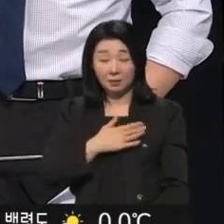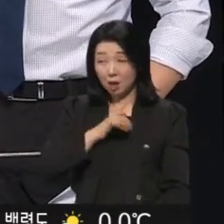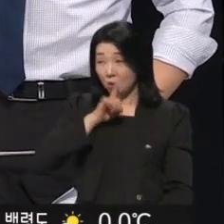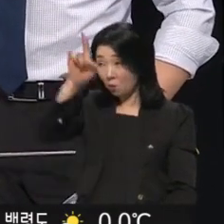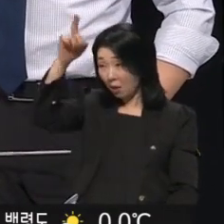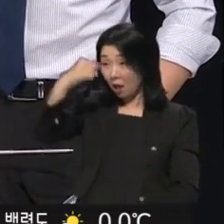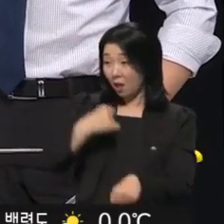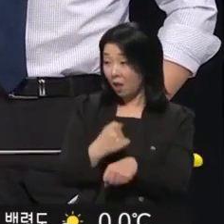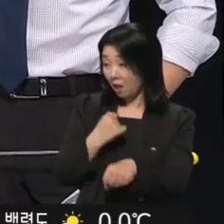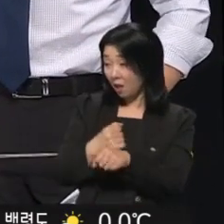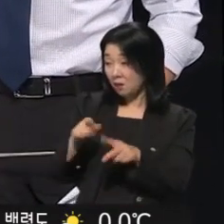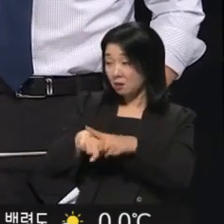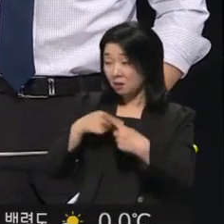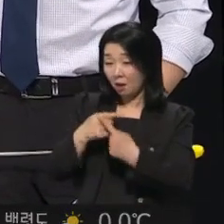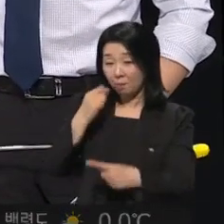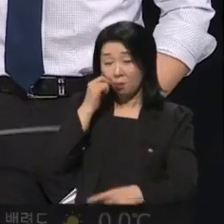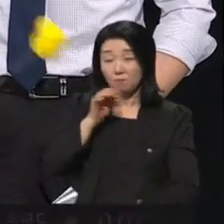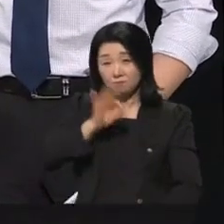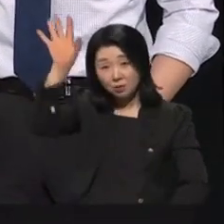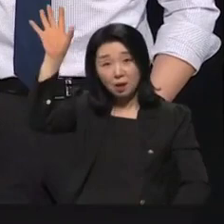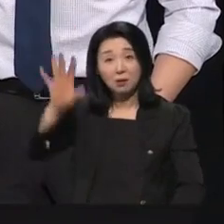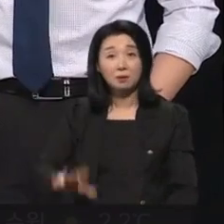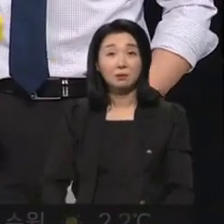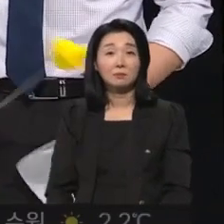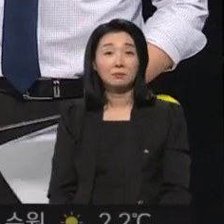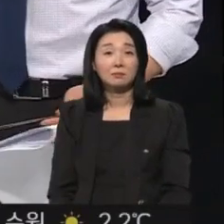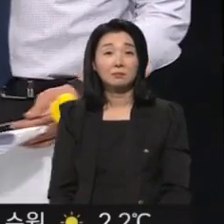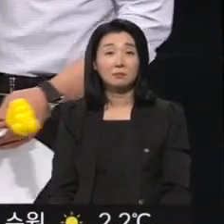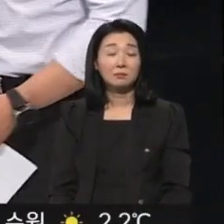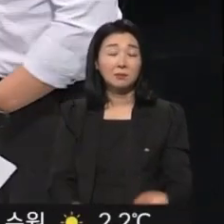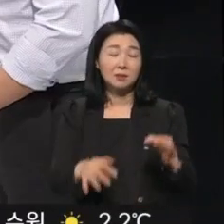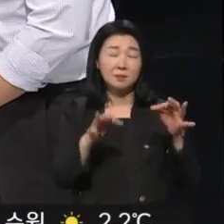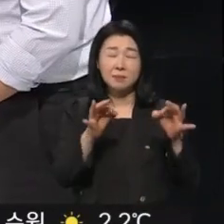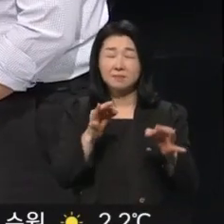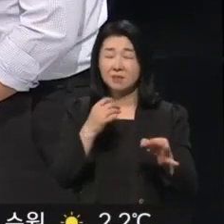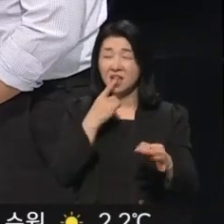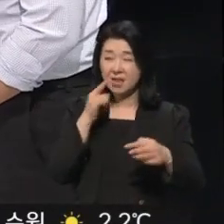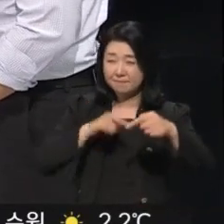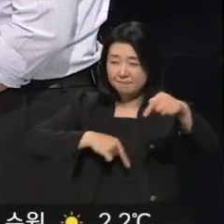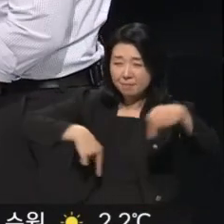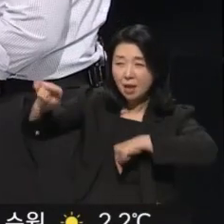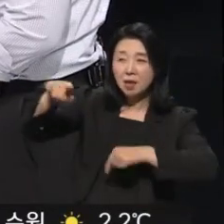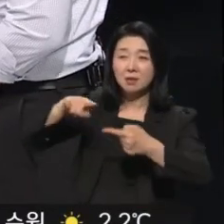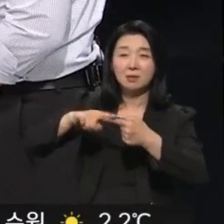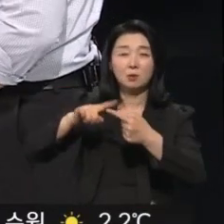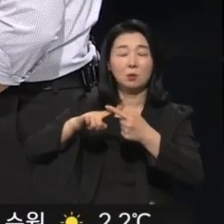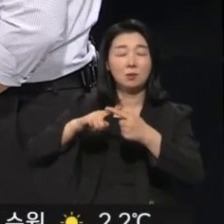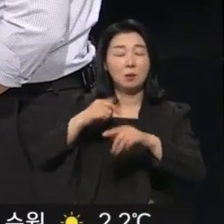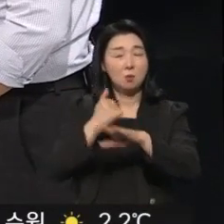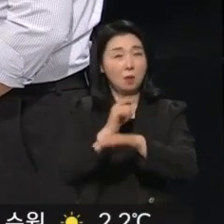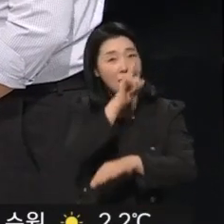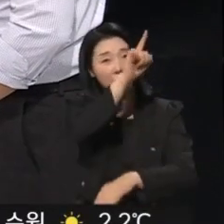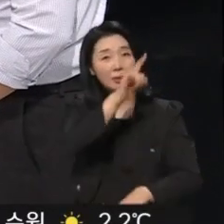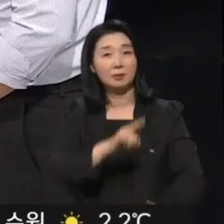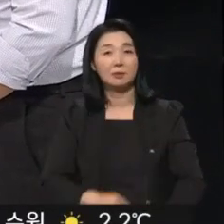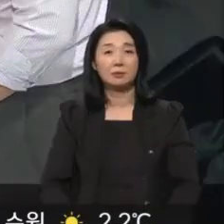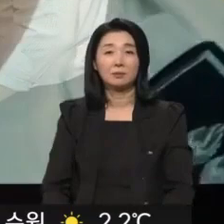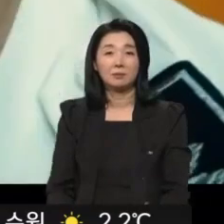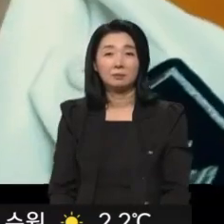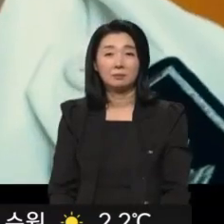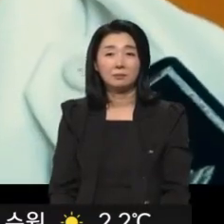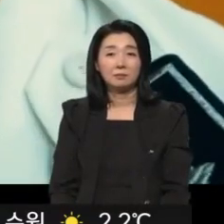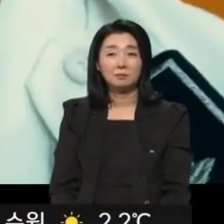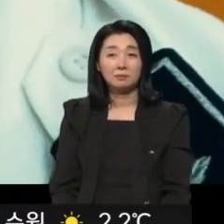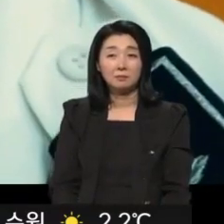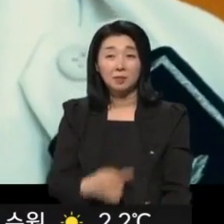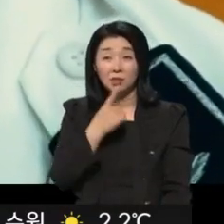건 용납할 수 없다는 입장입니다. 김 대변인, 이 눈에는 눈, 이에는 이로 맞서겠다는 방침인데요. 눈에는